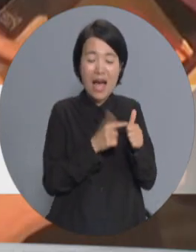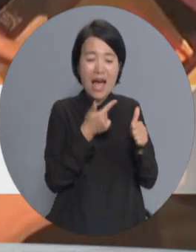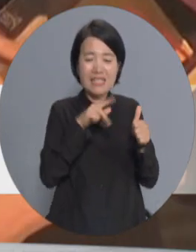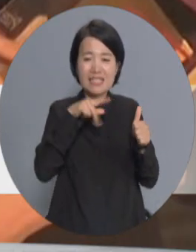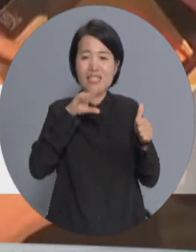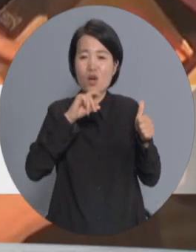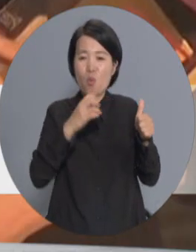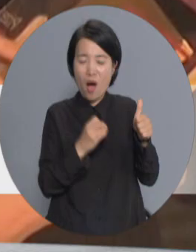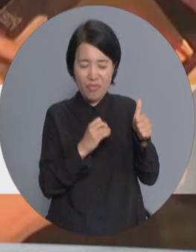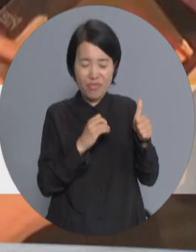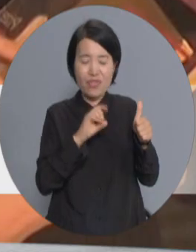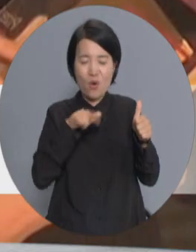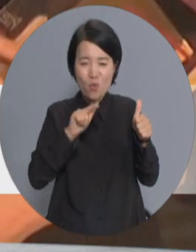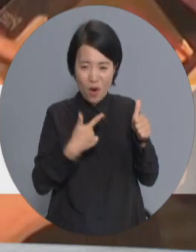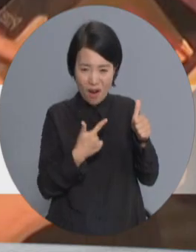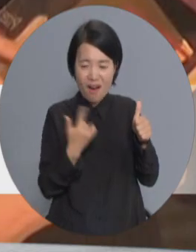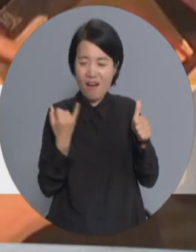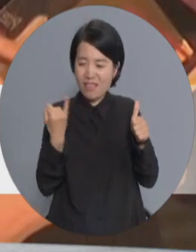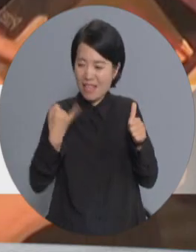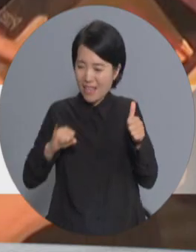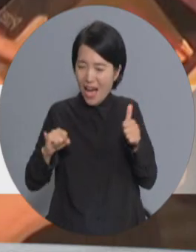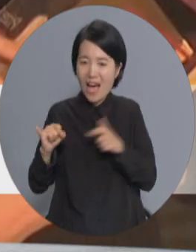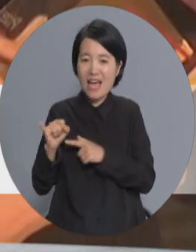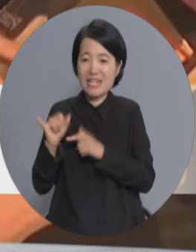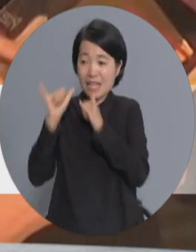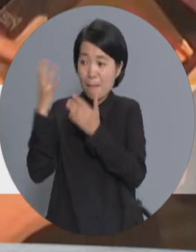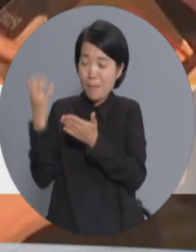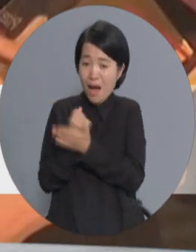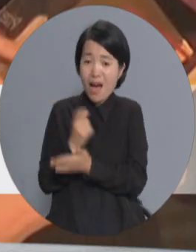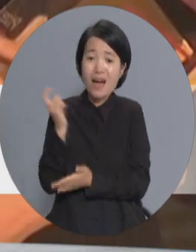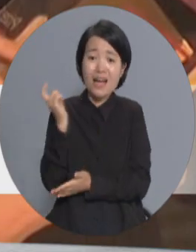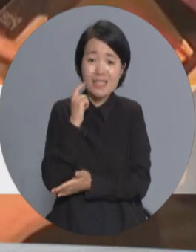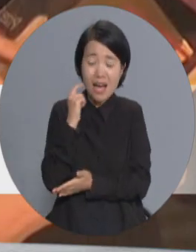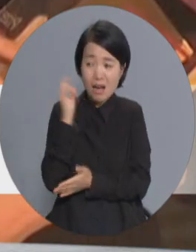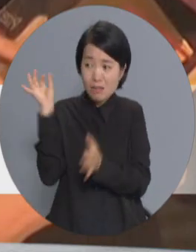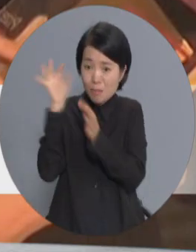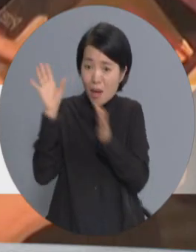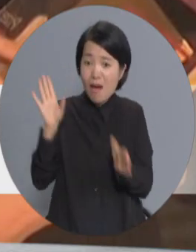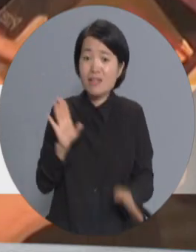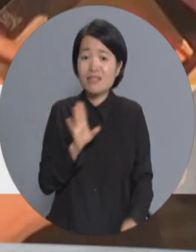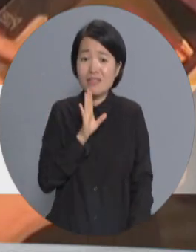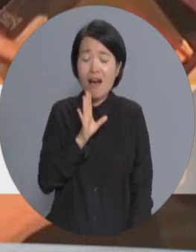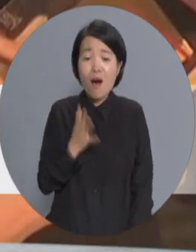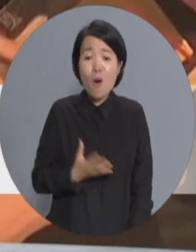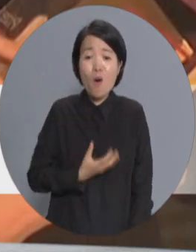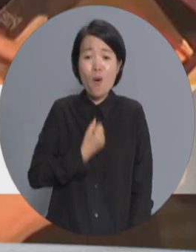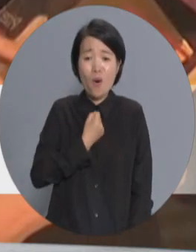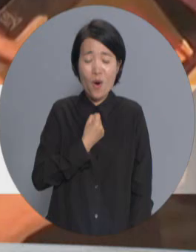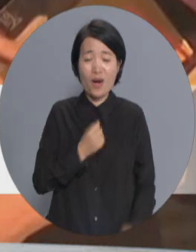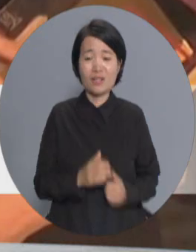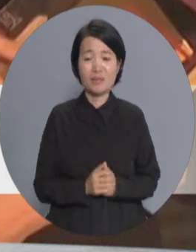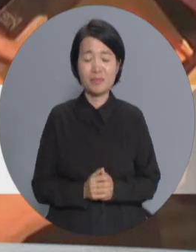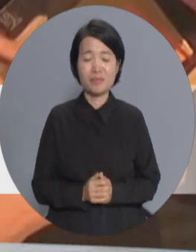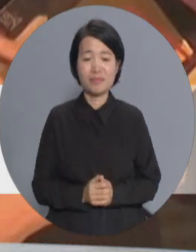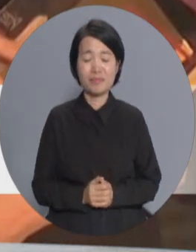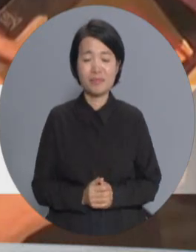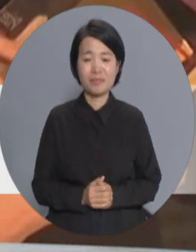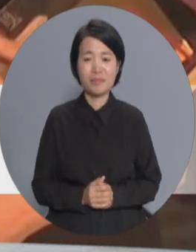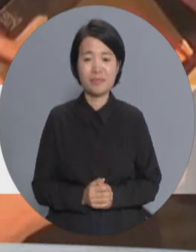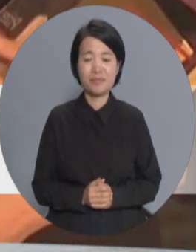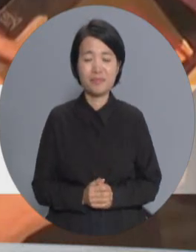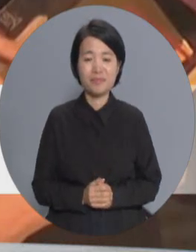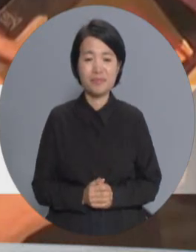작가는 딸의 수상 소식에 가짜 뉴스인 줄 알았다며 놀라움을 감추지 못했습니다. 박종호 기자가